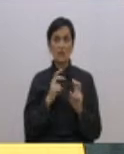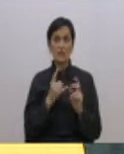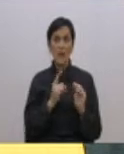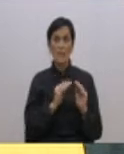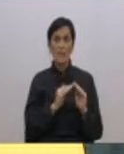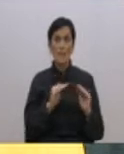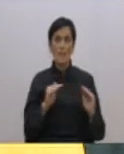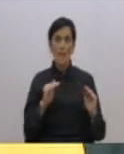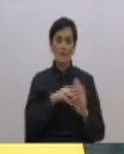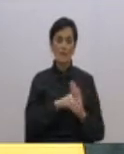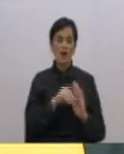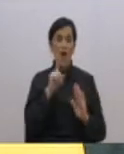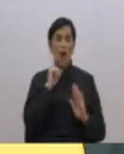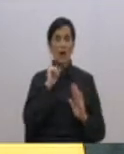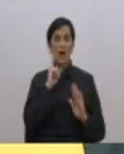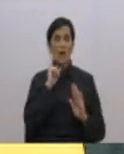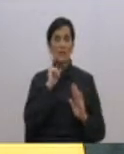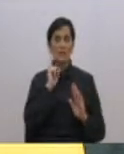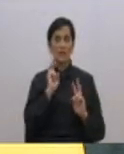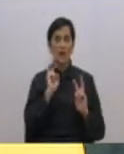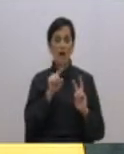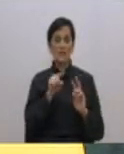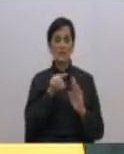ბავშვებში თუ ახალგაზრდებში